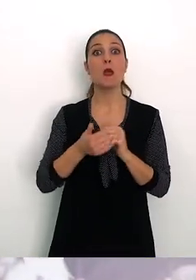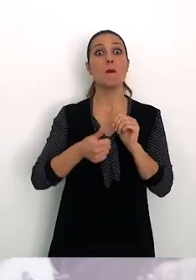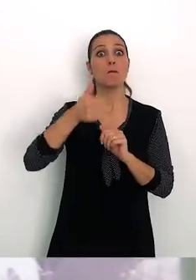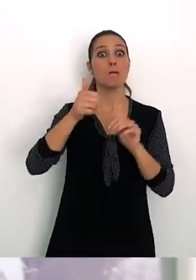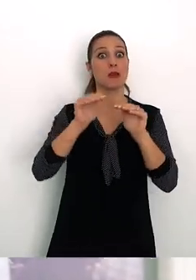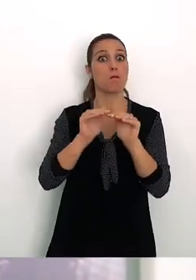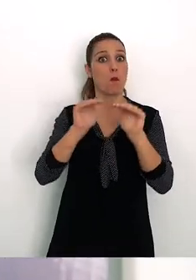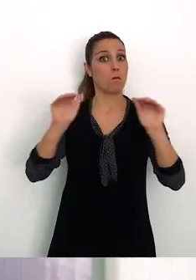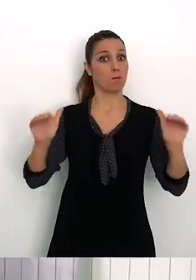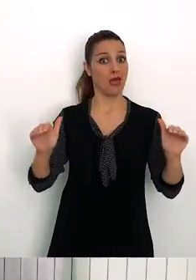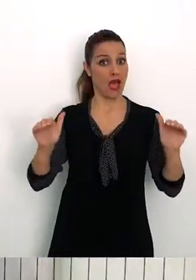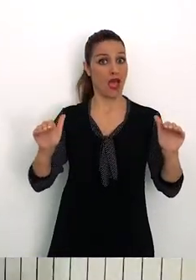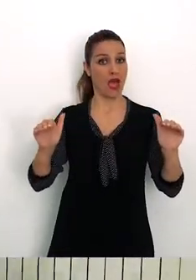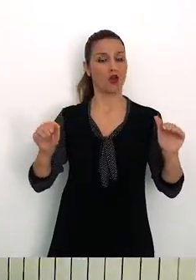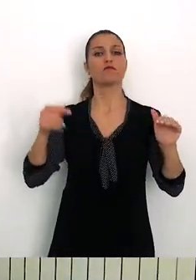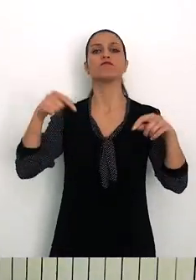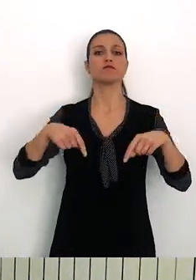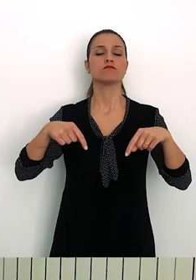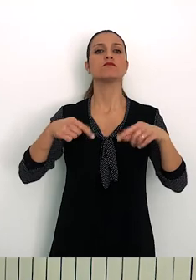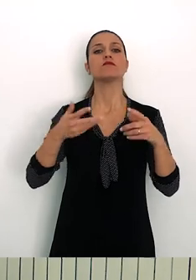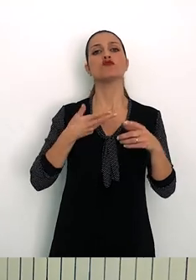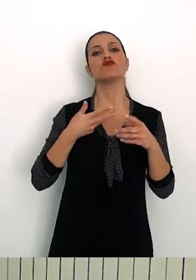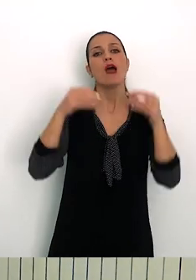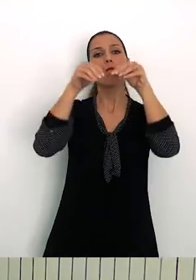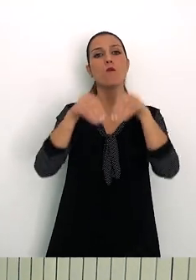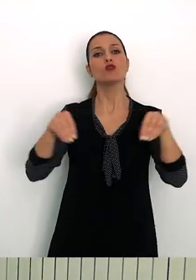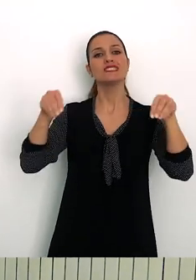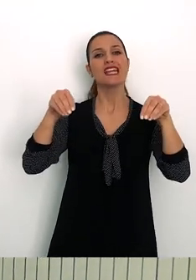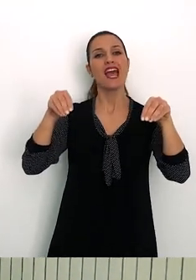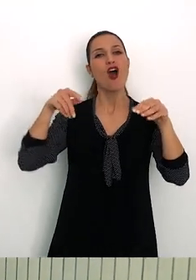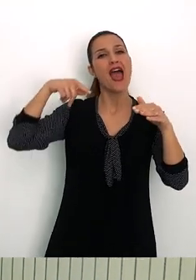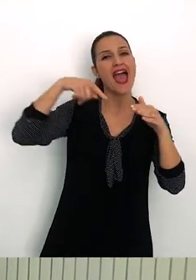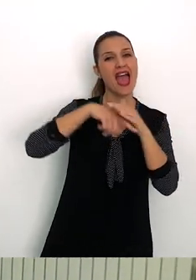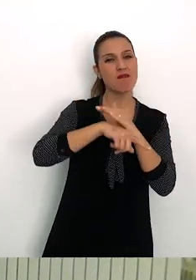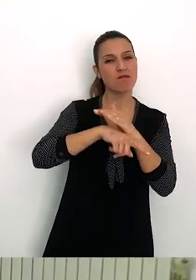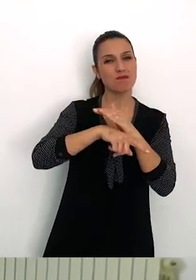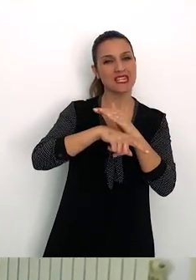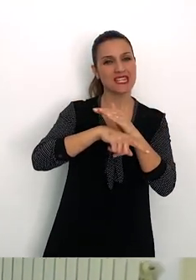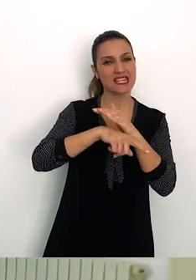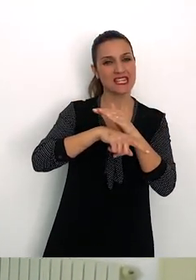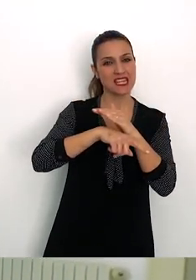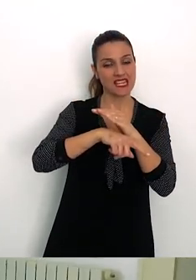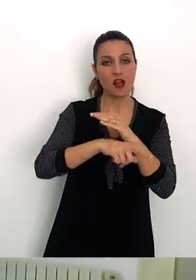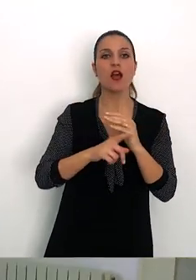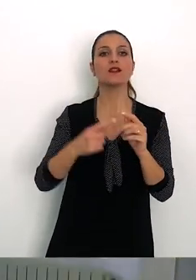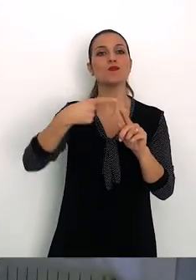Al primo piano di Palazzo di Ippolito è oggi allestito il Museo dell'Emigrante ed una mostra fotografica a